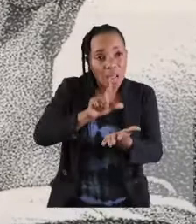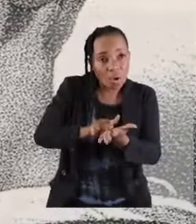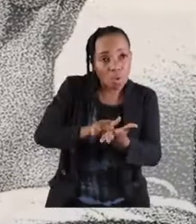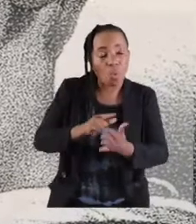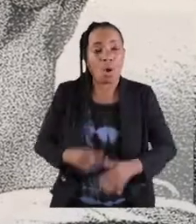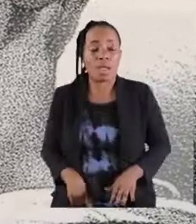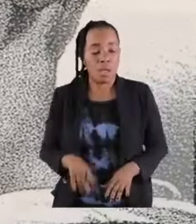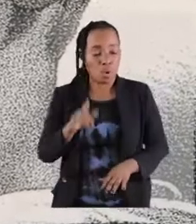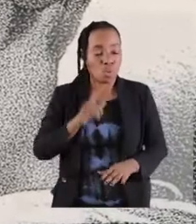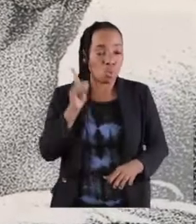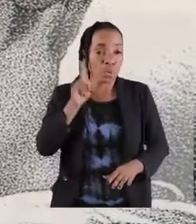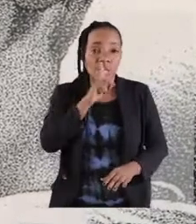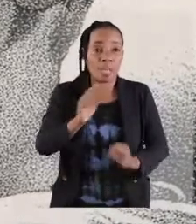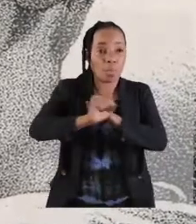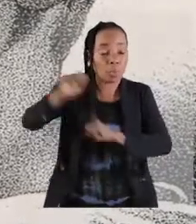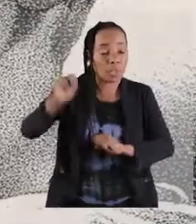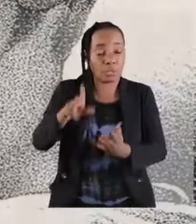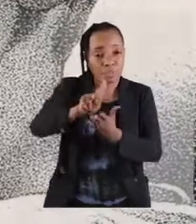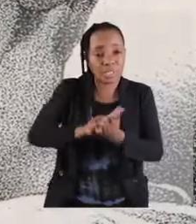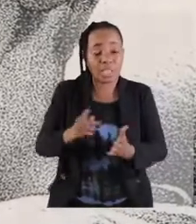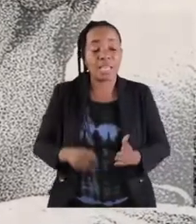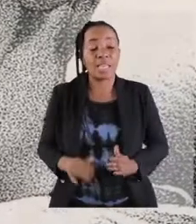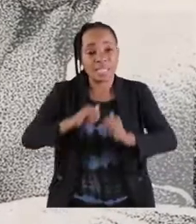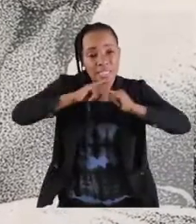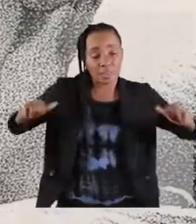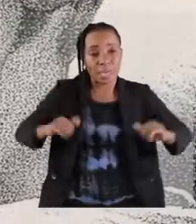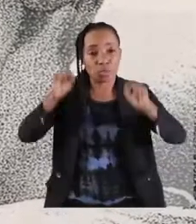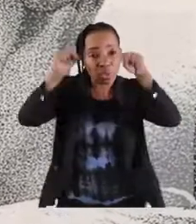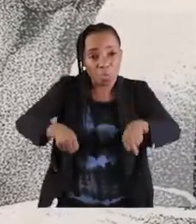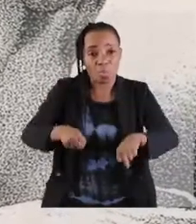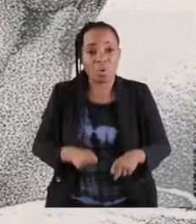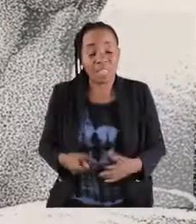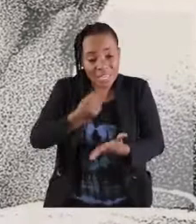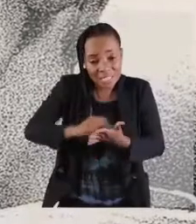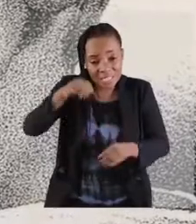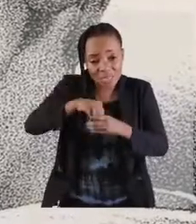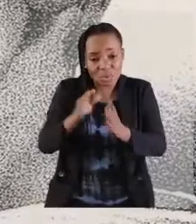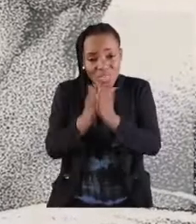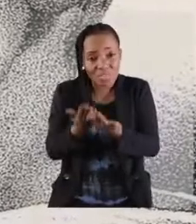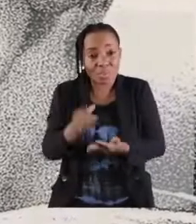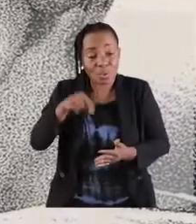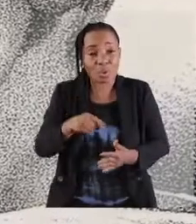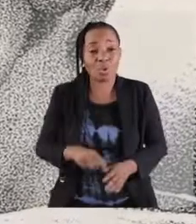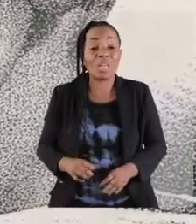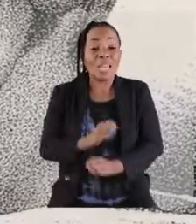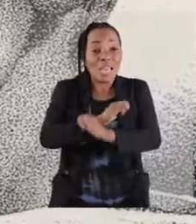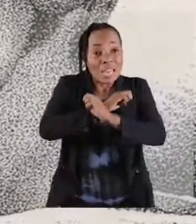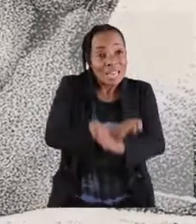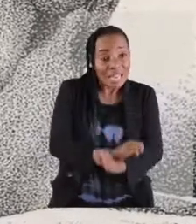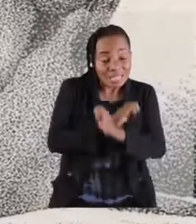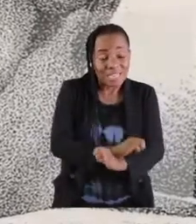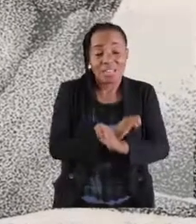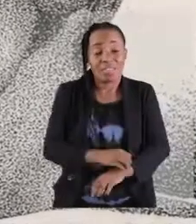suite de Locke, a expliqué dans son ouvrage de l'Esprit des lois que l'esclavage